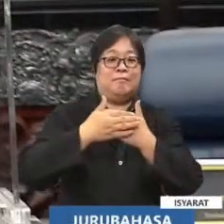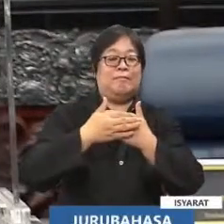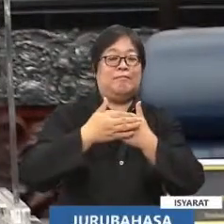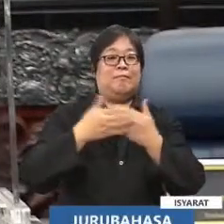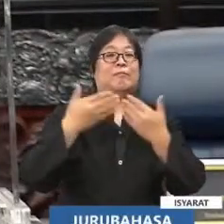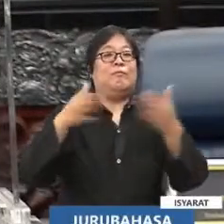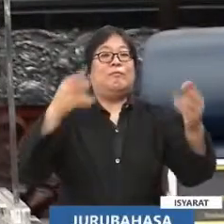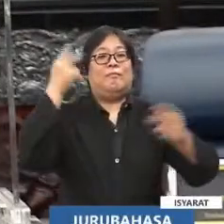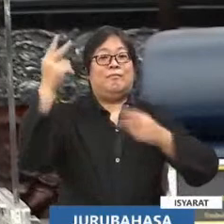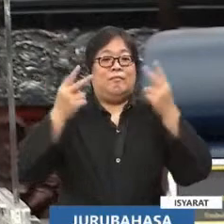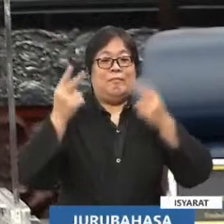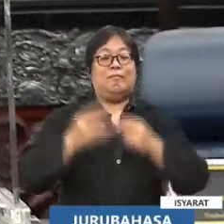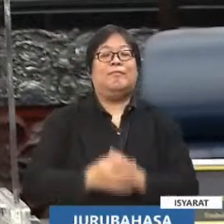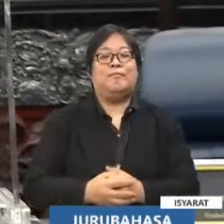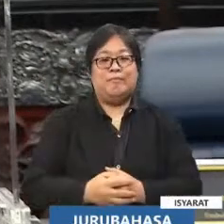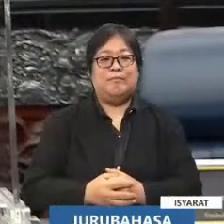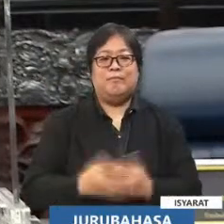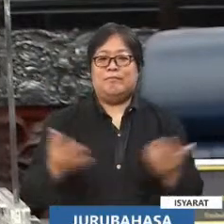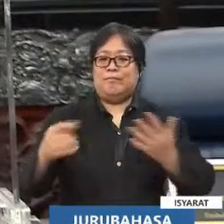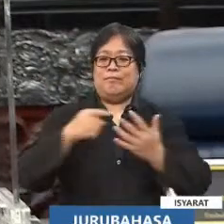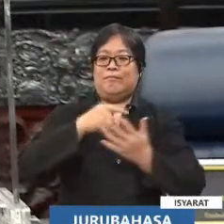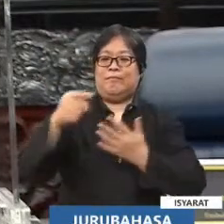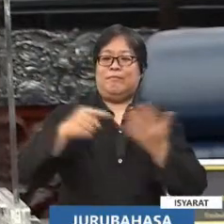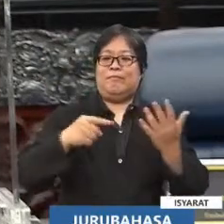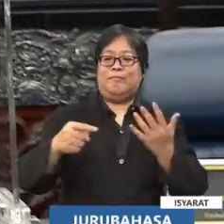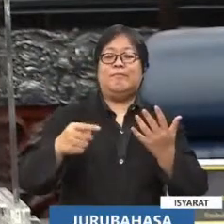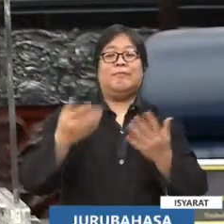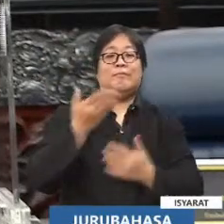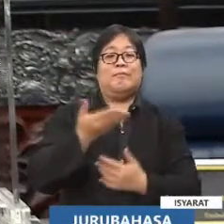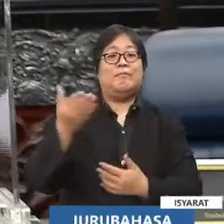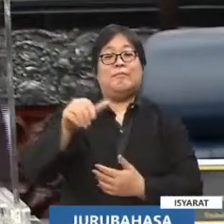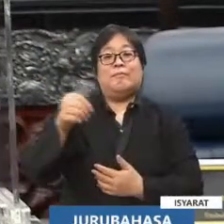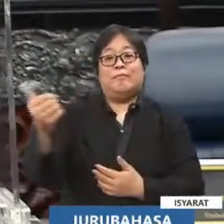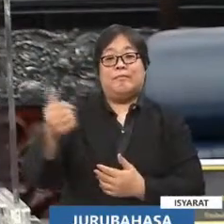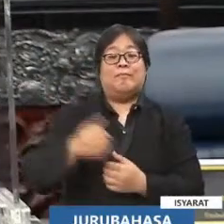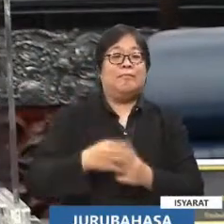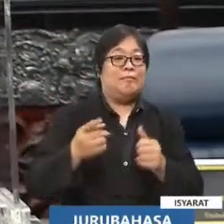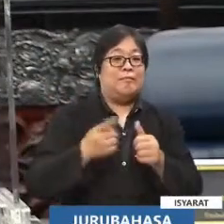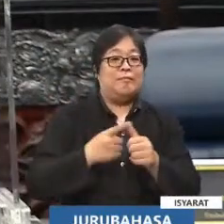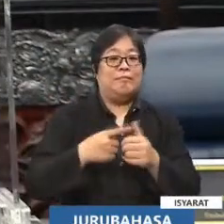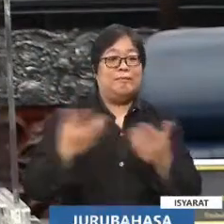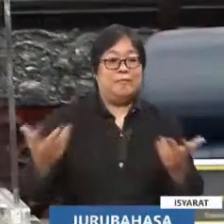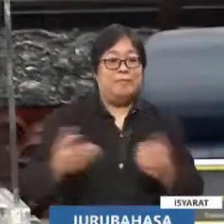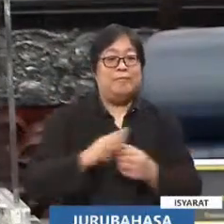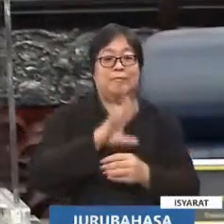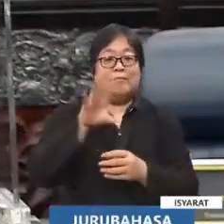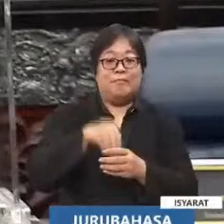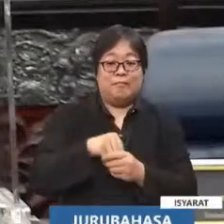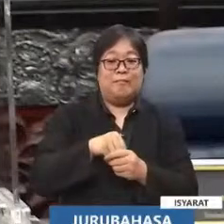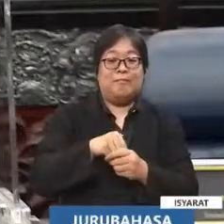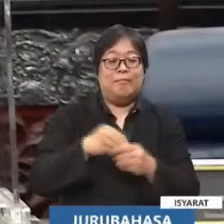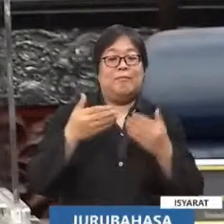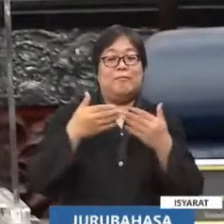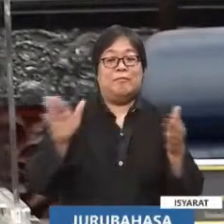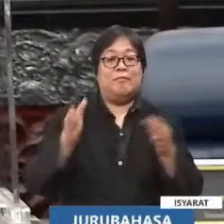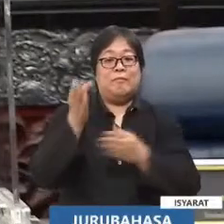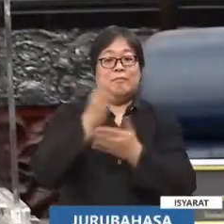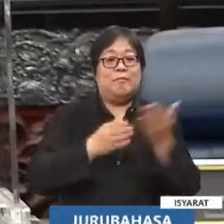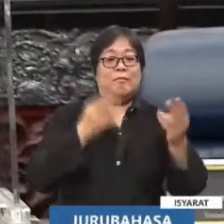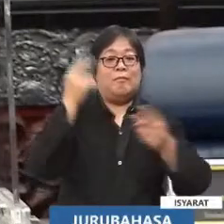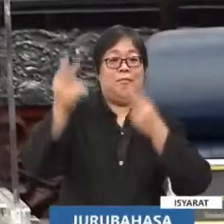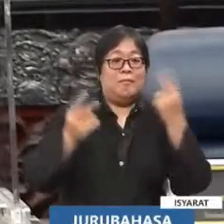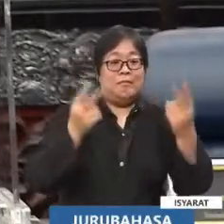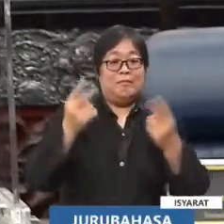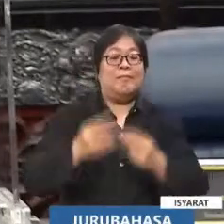itu. Dan antara perkara-perkara yang lain yang pertama sekali adalah yang melibatkan pembukaan sektor